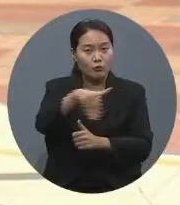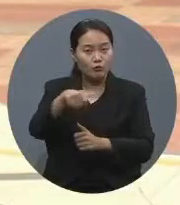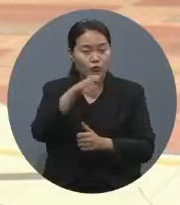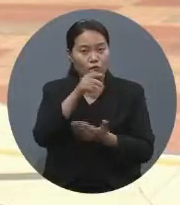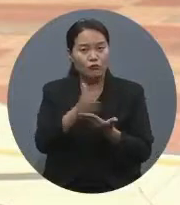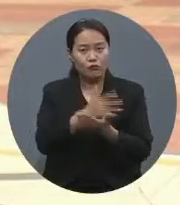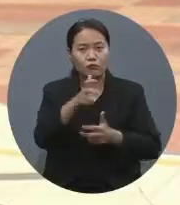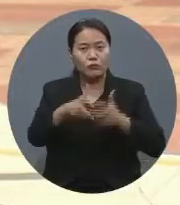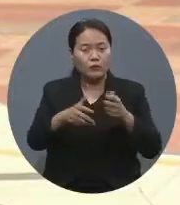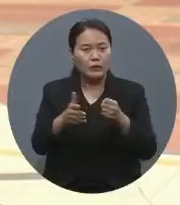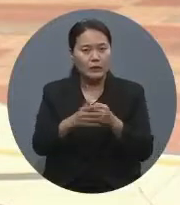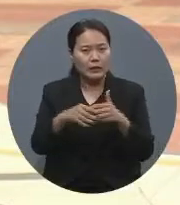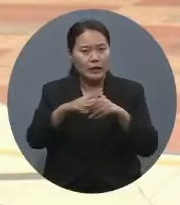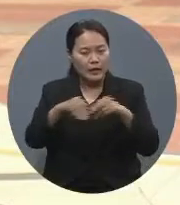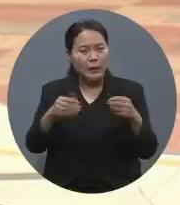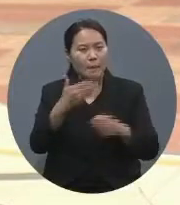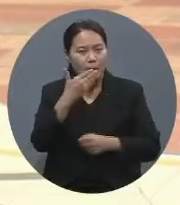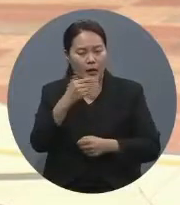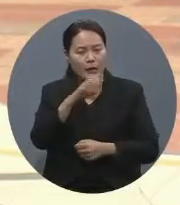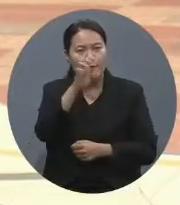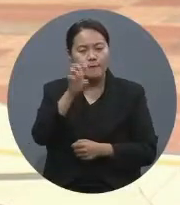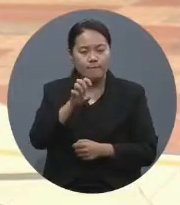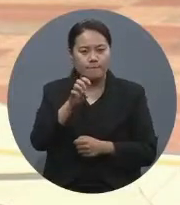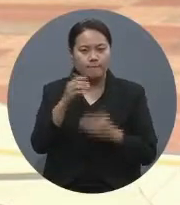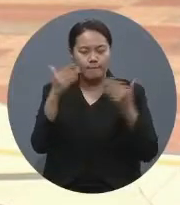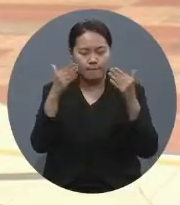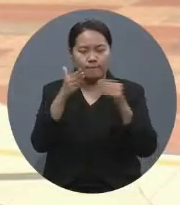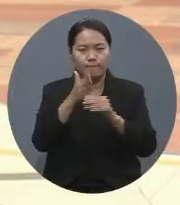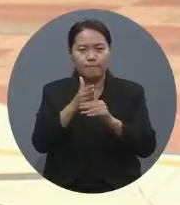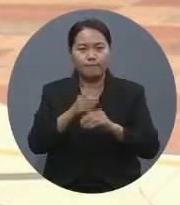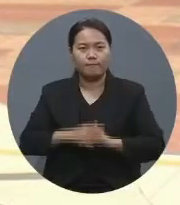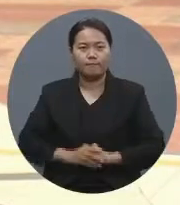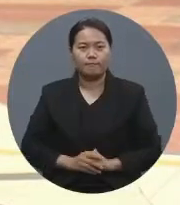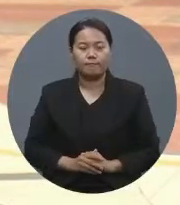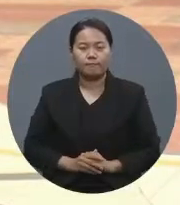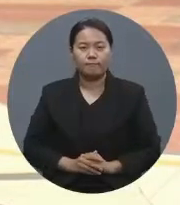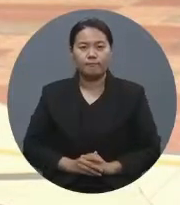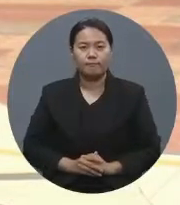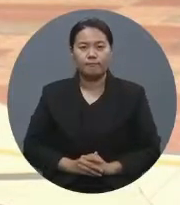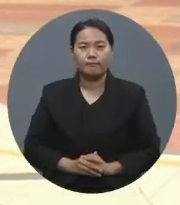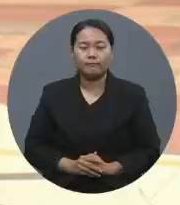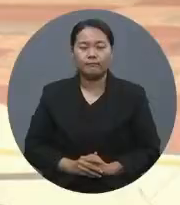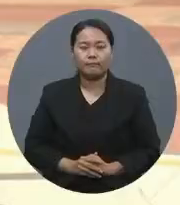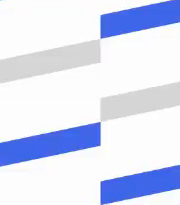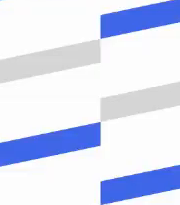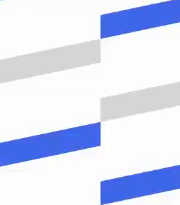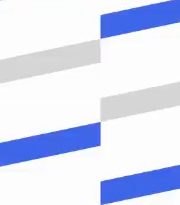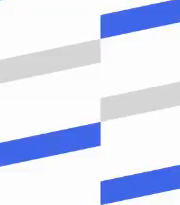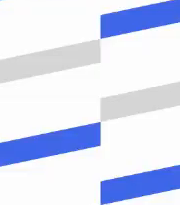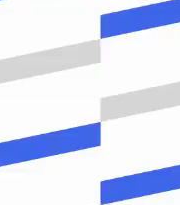물공급 사업으로 해법을 찾을 수 있을지 지켜볼 일입니다. MBC 뉴스 최지호입니다.